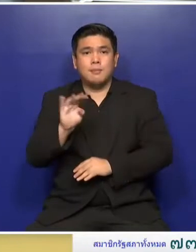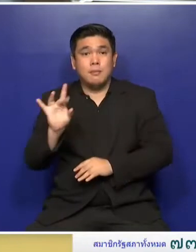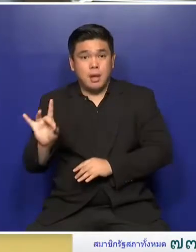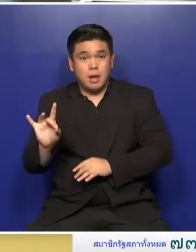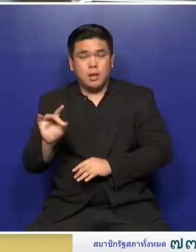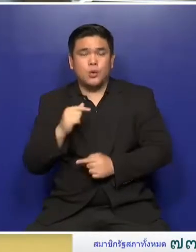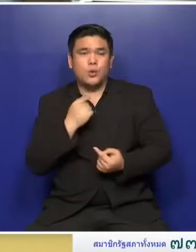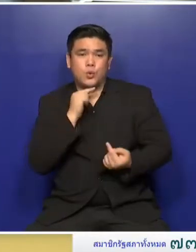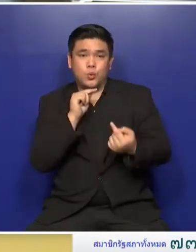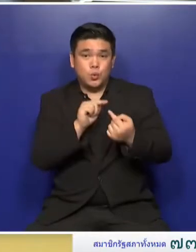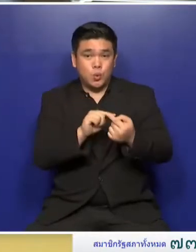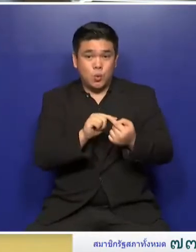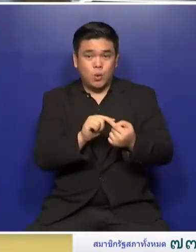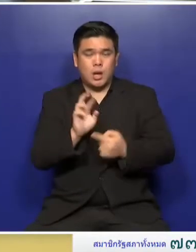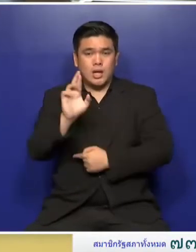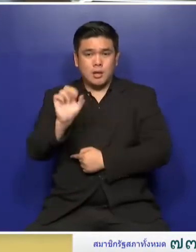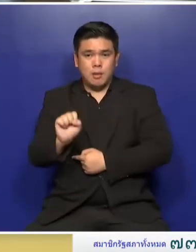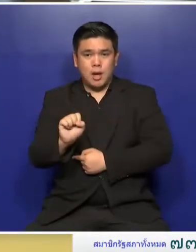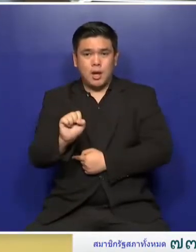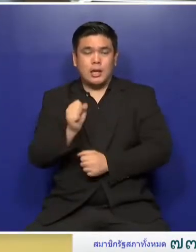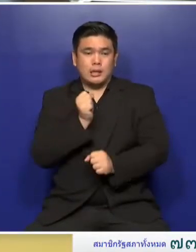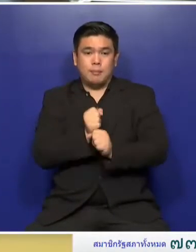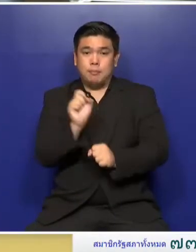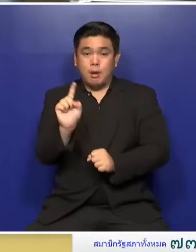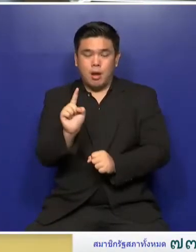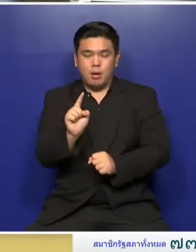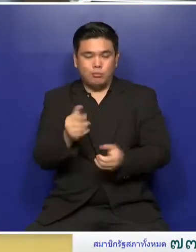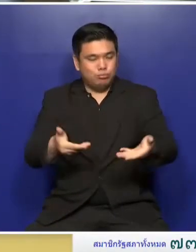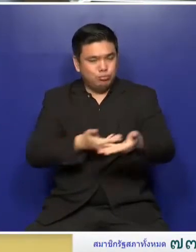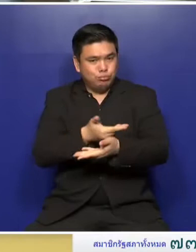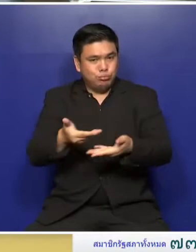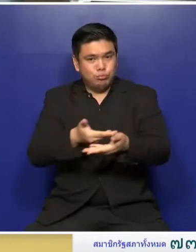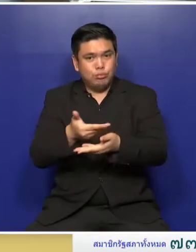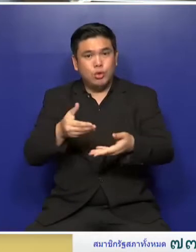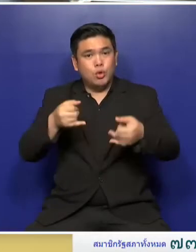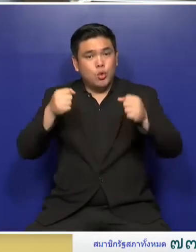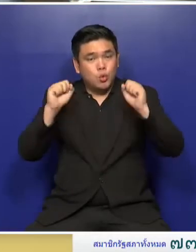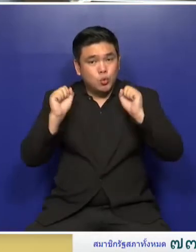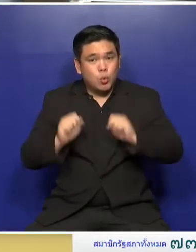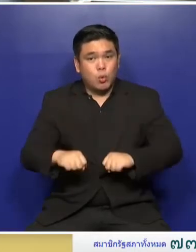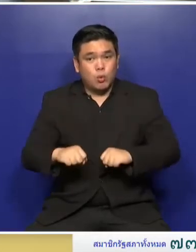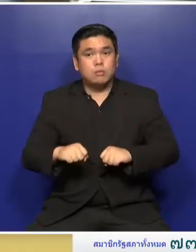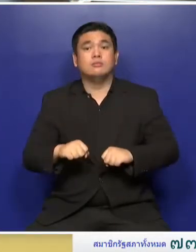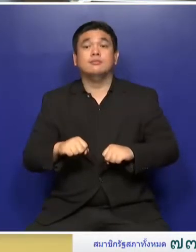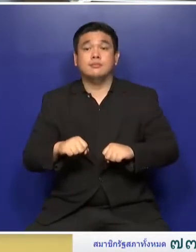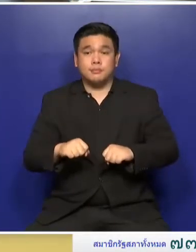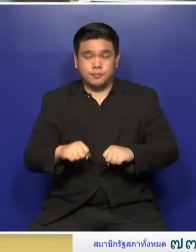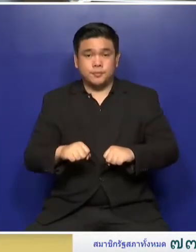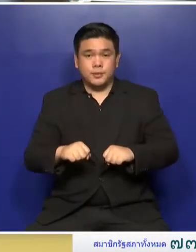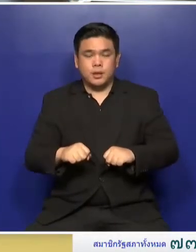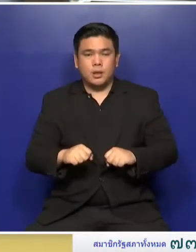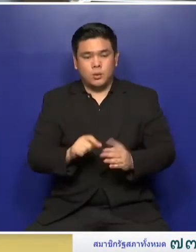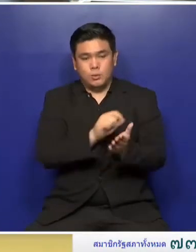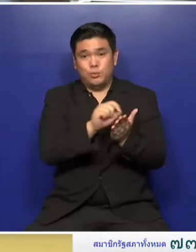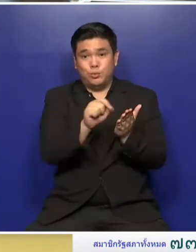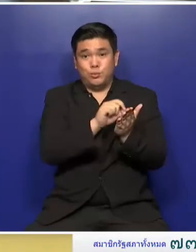้ทางรฐสภาได้พิจนาถึงการเจรจาร่างความตกลงและรางนั้นสื